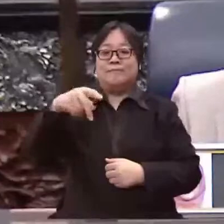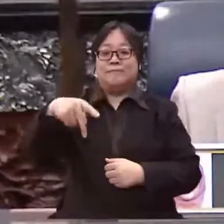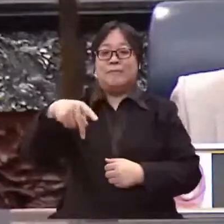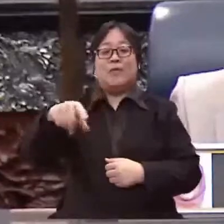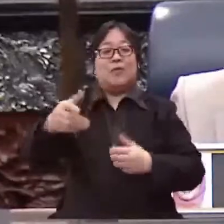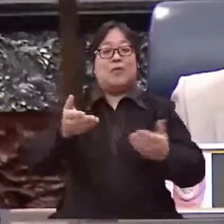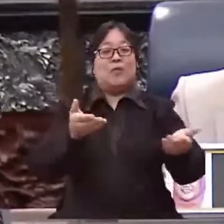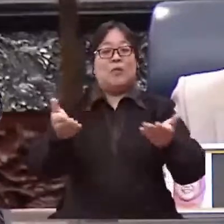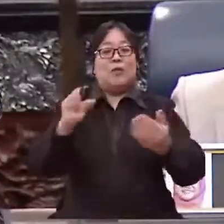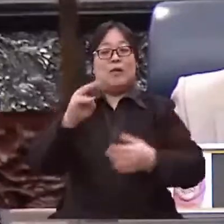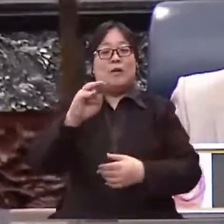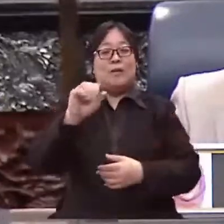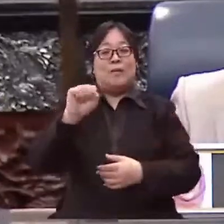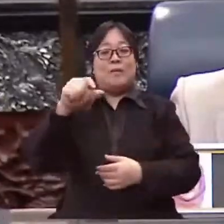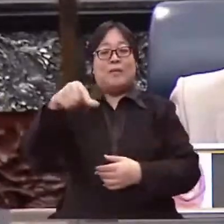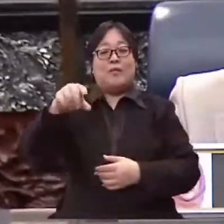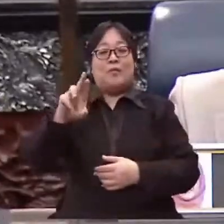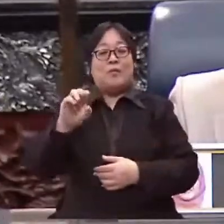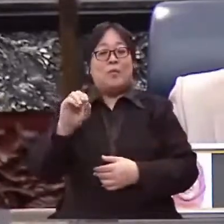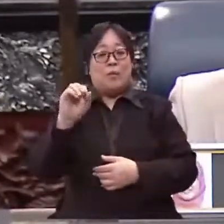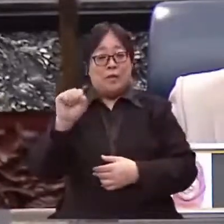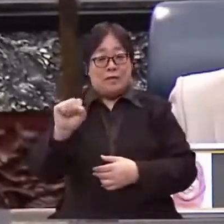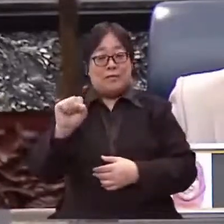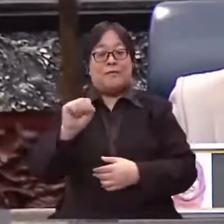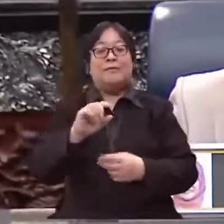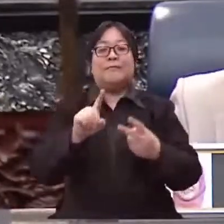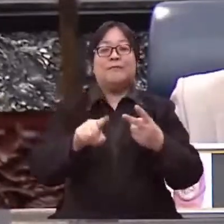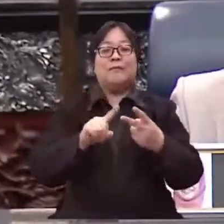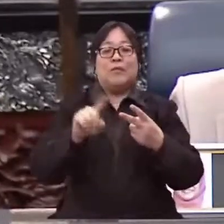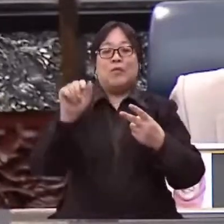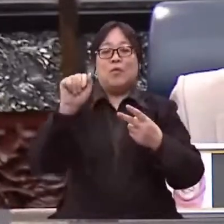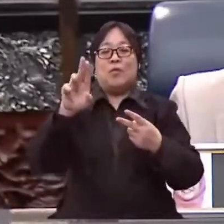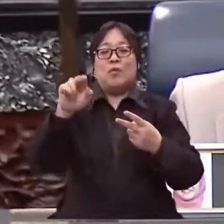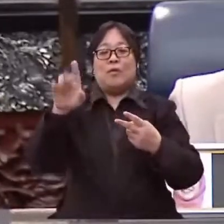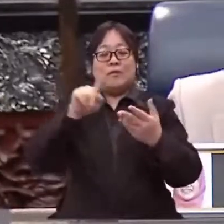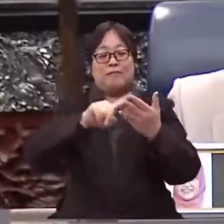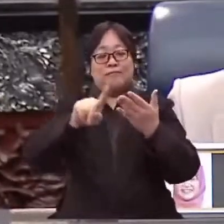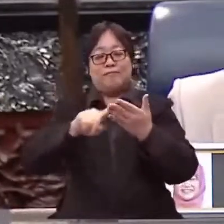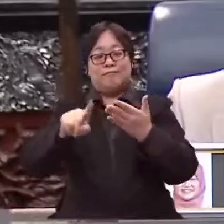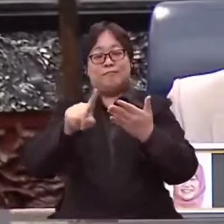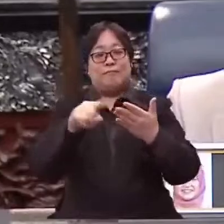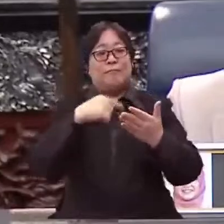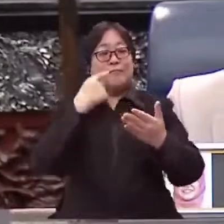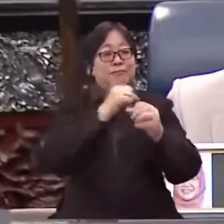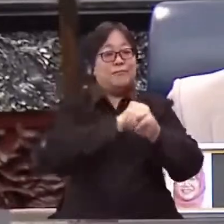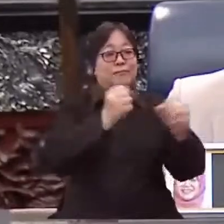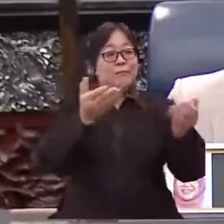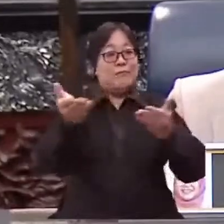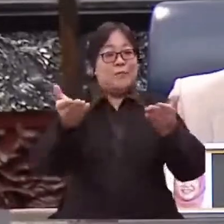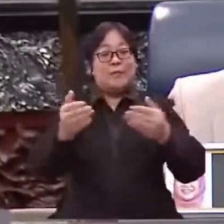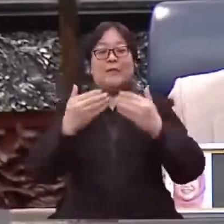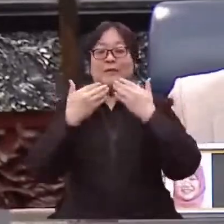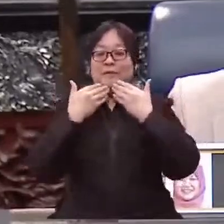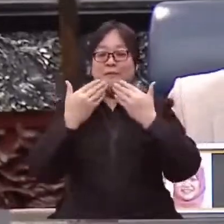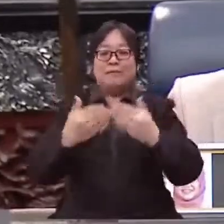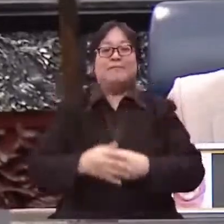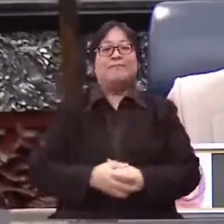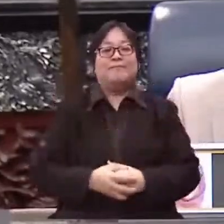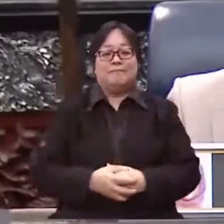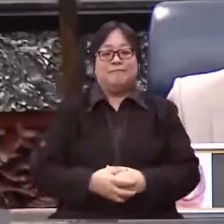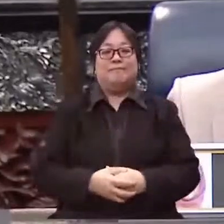mendeteries ataupun msqos dan pelaksanaan audit berkala terhadap Syarikat penyedia peringatan sekian terima